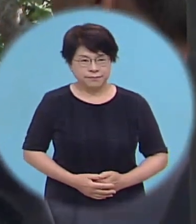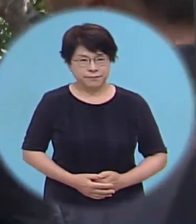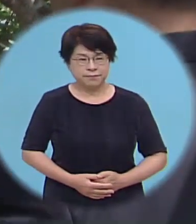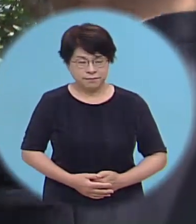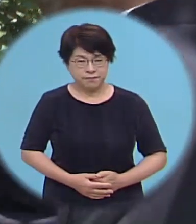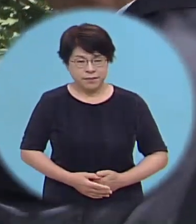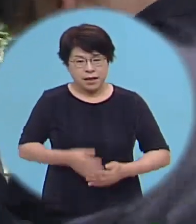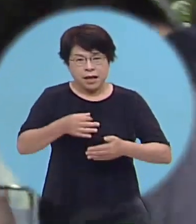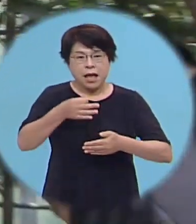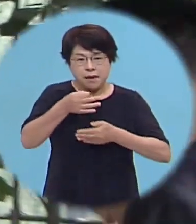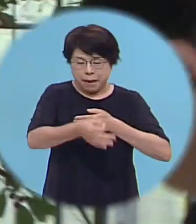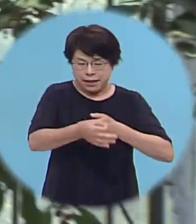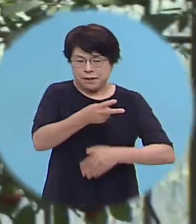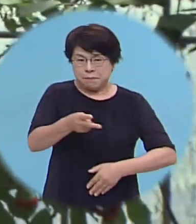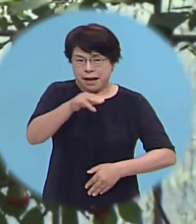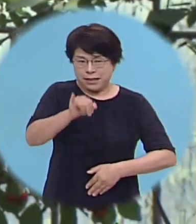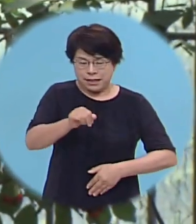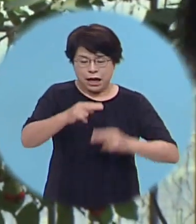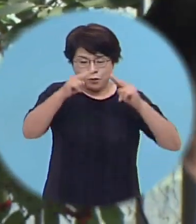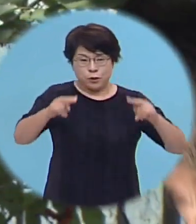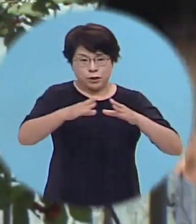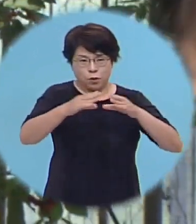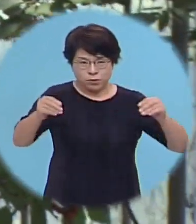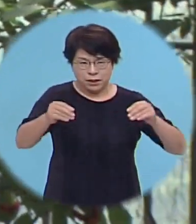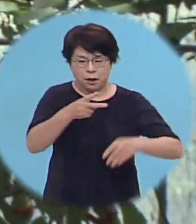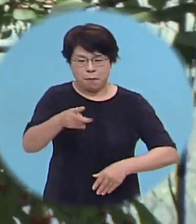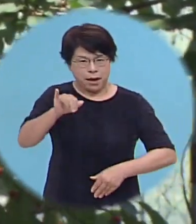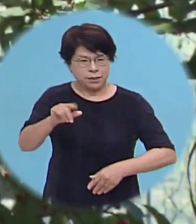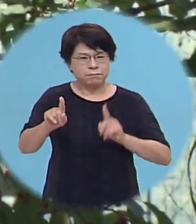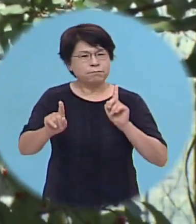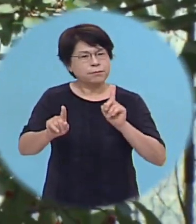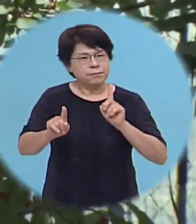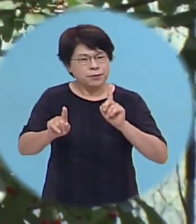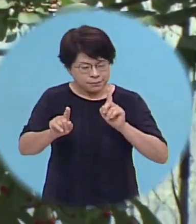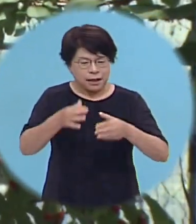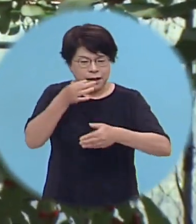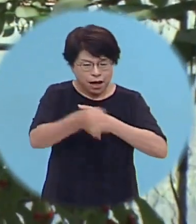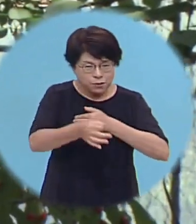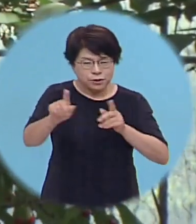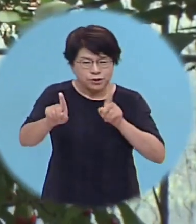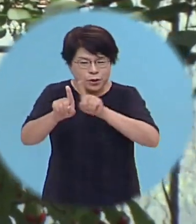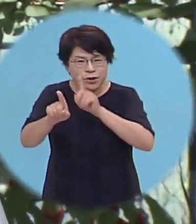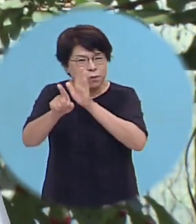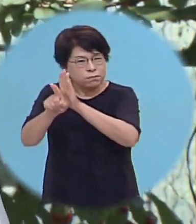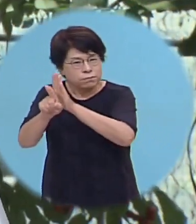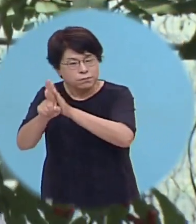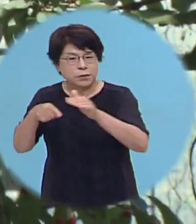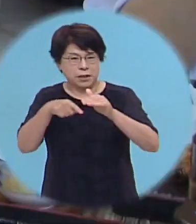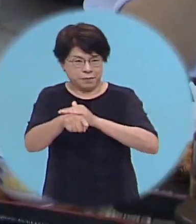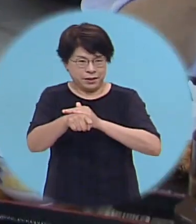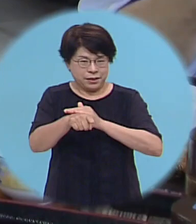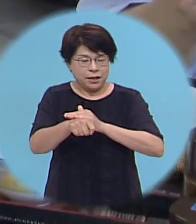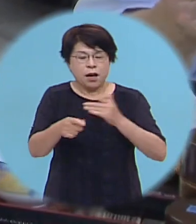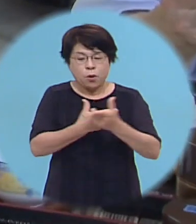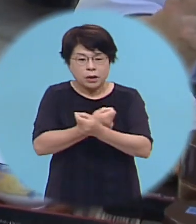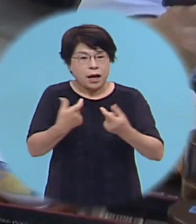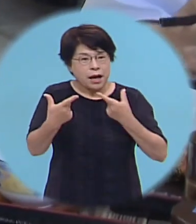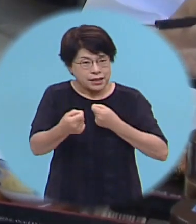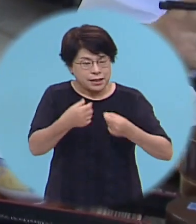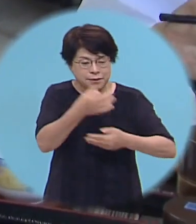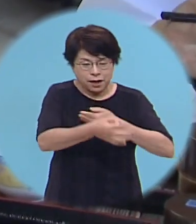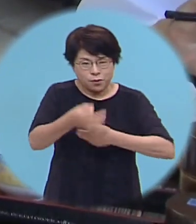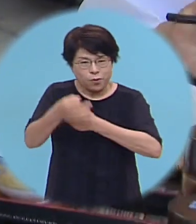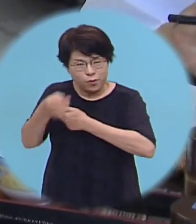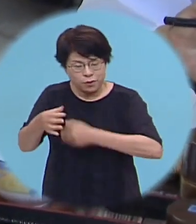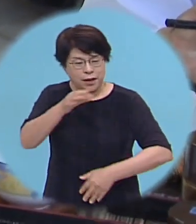バイ富士の国のバイは買うと寄り添うを意味し、両県の特産品の購入や観光交流を促進